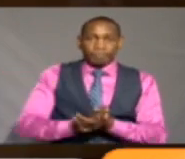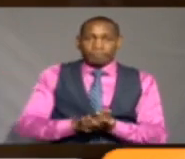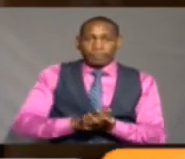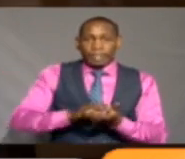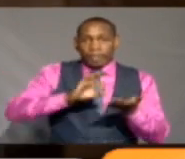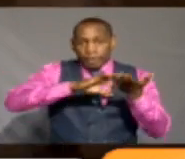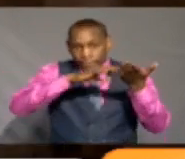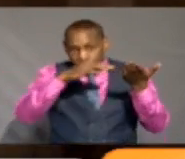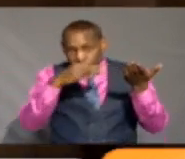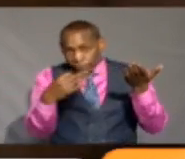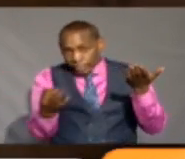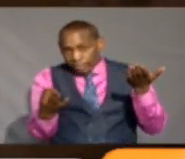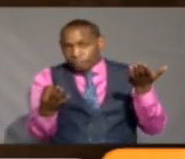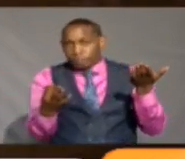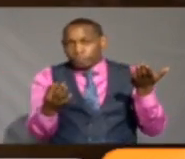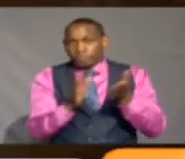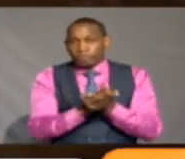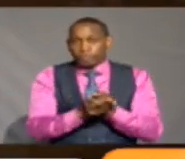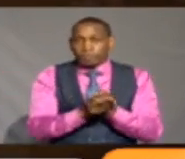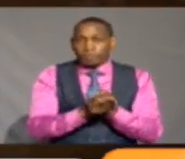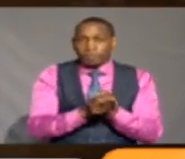nikaslide chuma